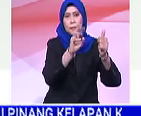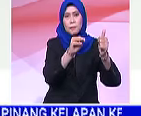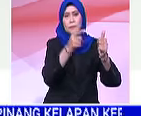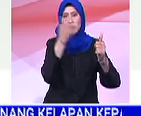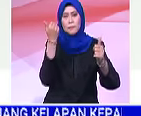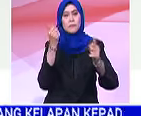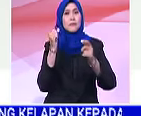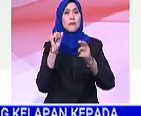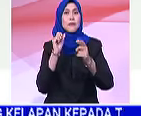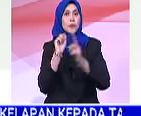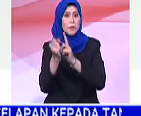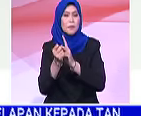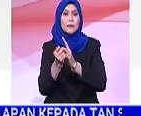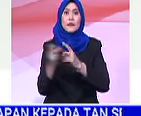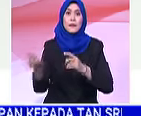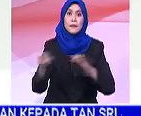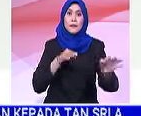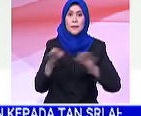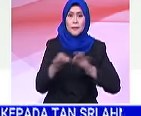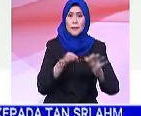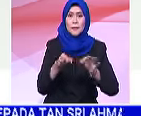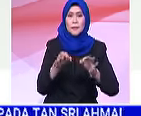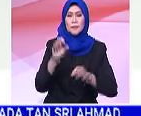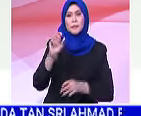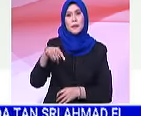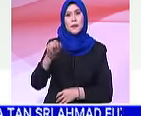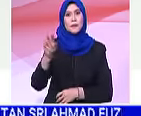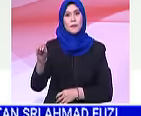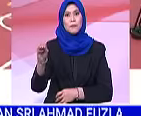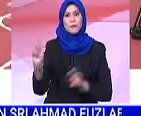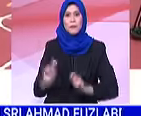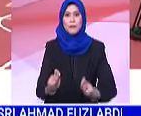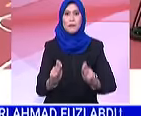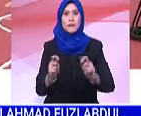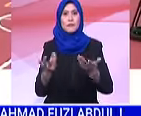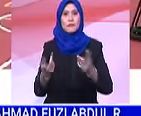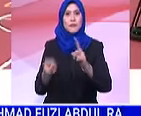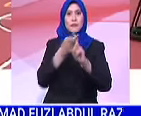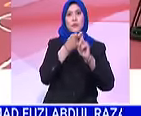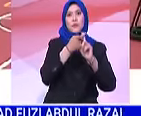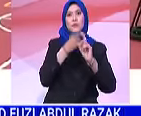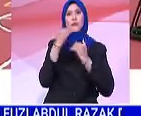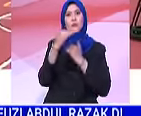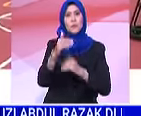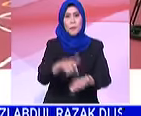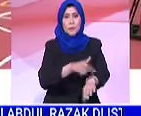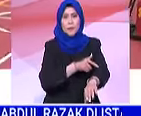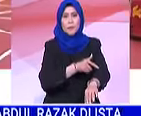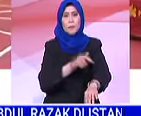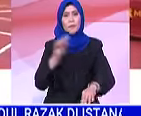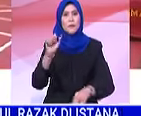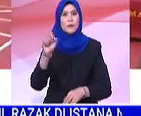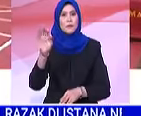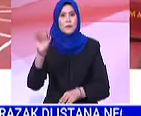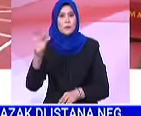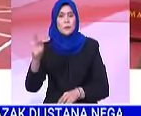situasi tertentu. Justru jelasnya, jika PSM dikenakan tindakan berat seperti penggantungan bagi tempoh panjang oleh ASTAF,